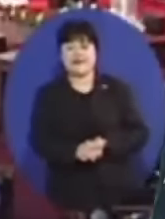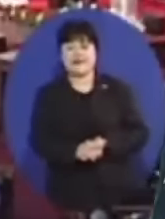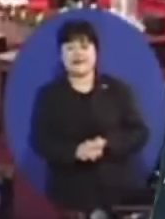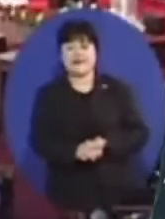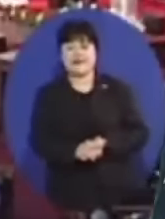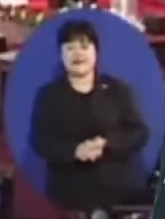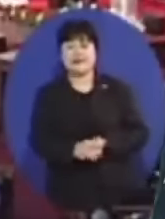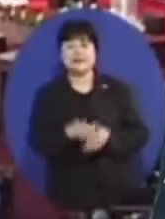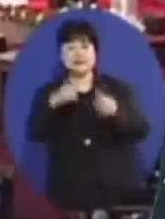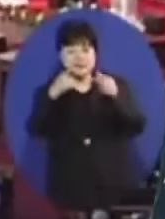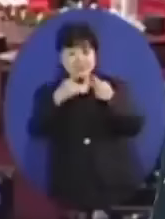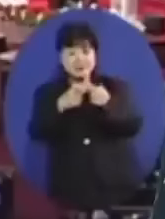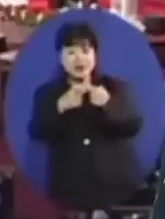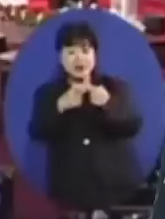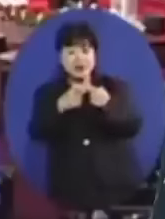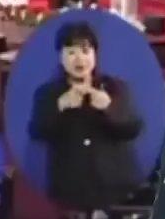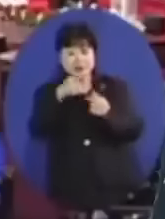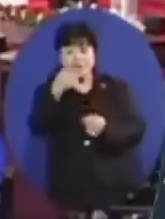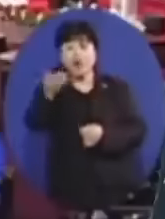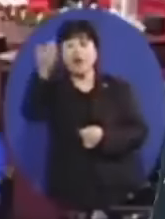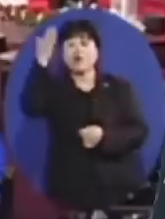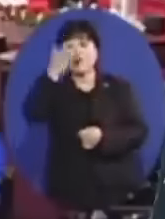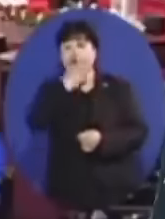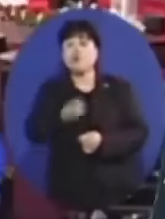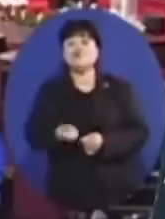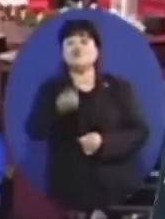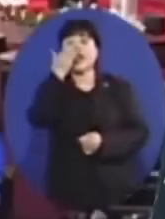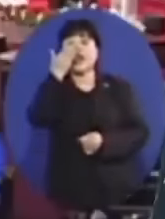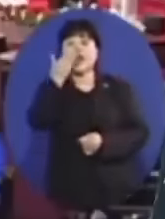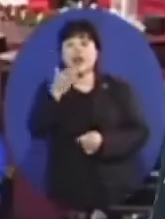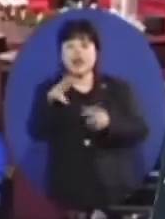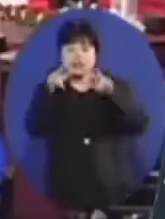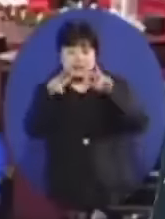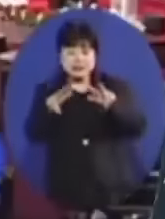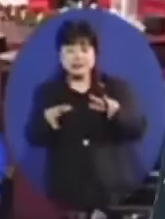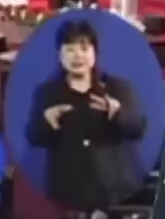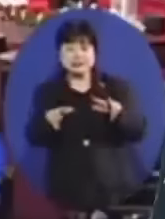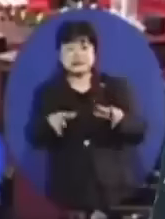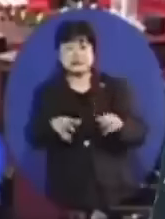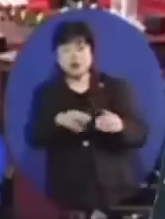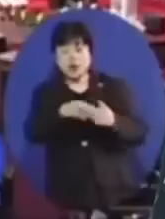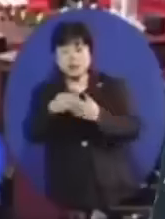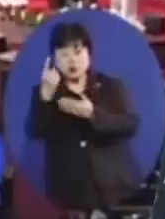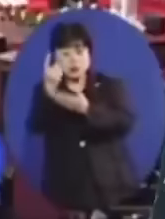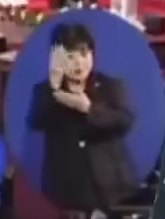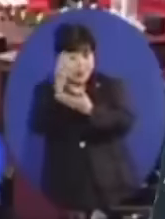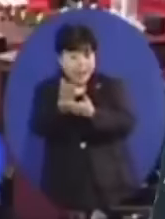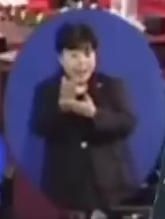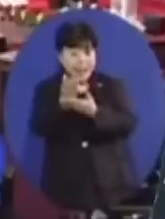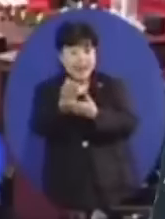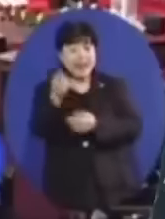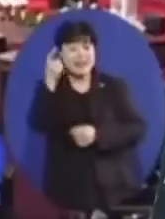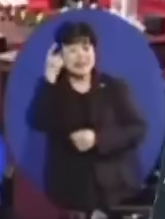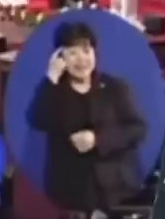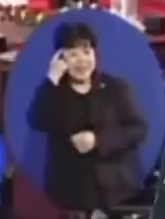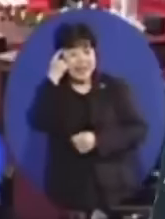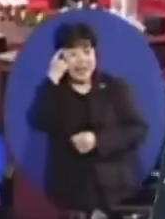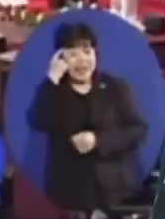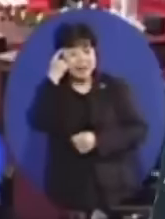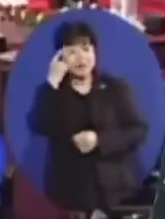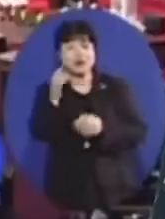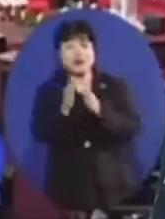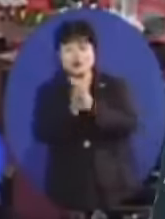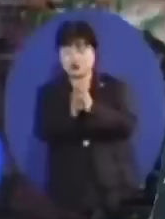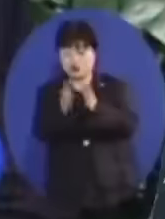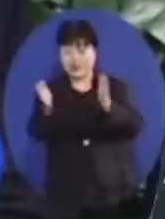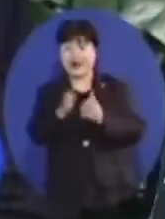그러면 첫째로 과거의 불행을 현재에 끌고 오지 않기 위해서 생각부터 출발해야 되는